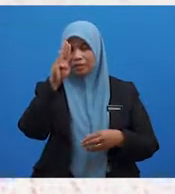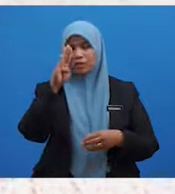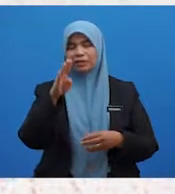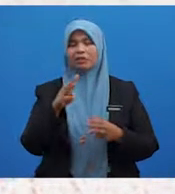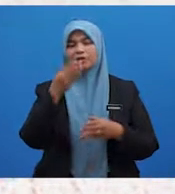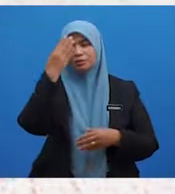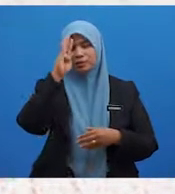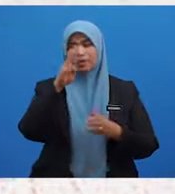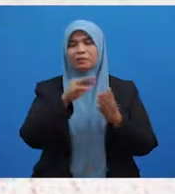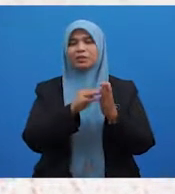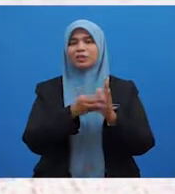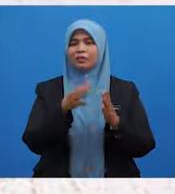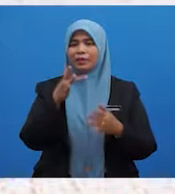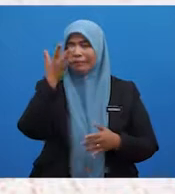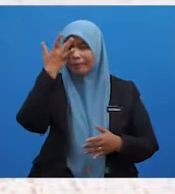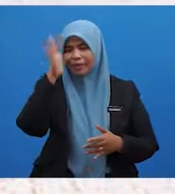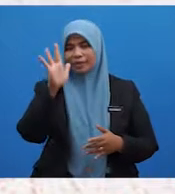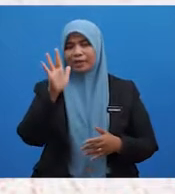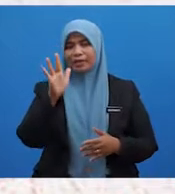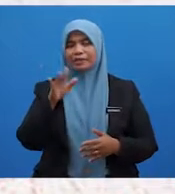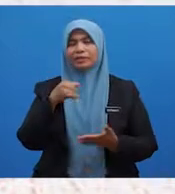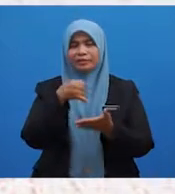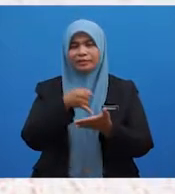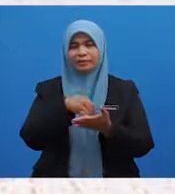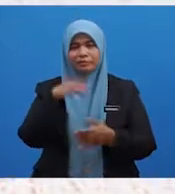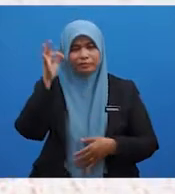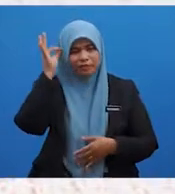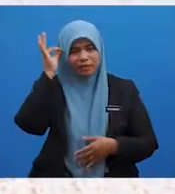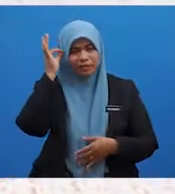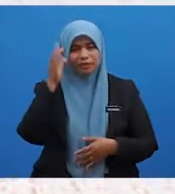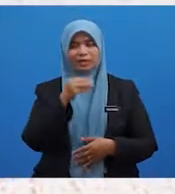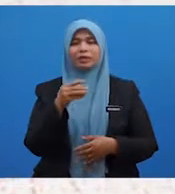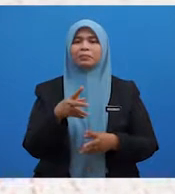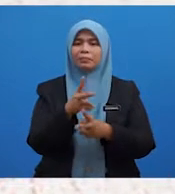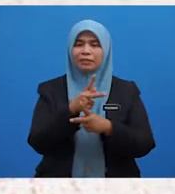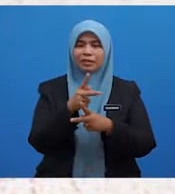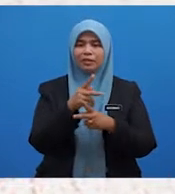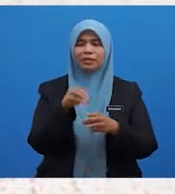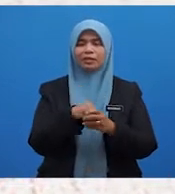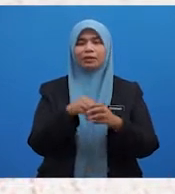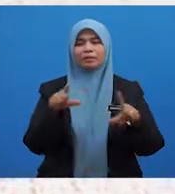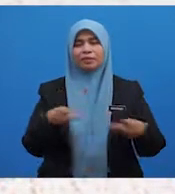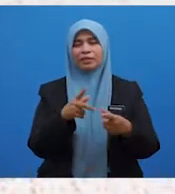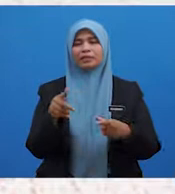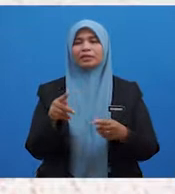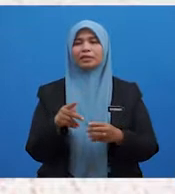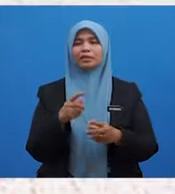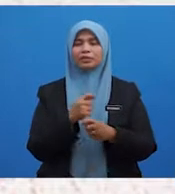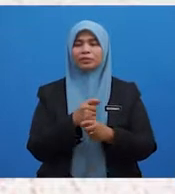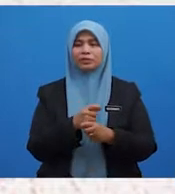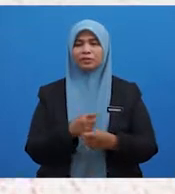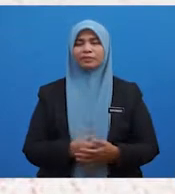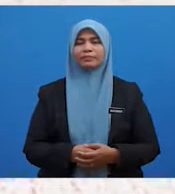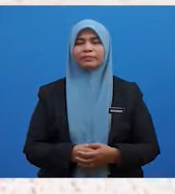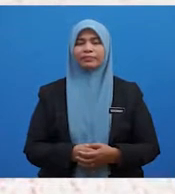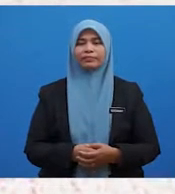Bijak bermaksud pandai, tajam fikiran dan berhati-hati dalam melaksanakan sesuatu.